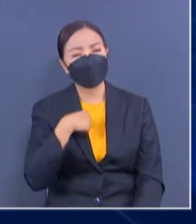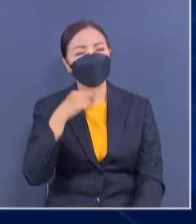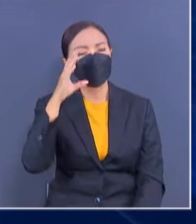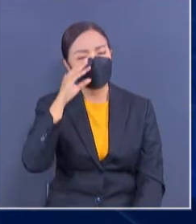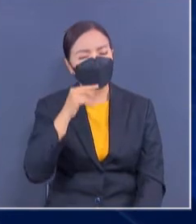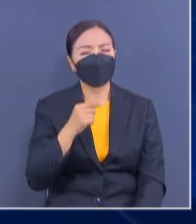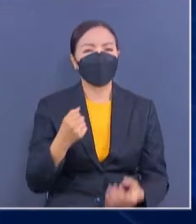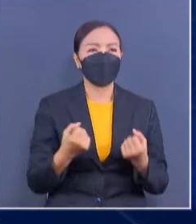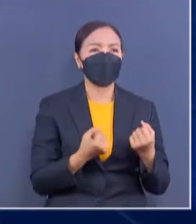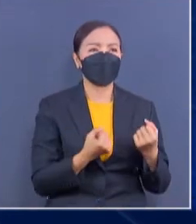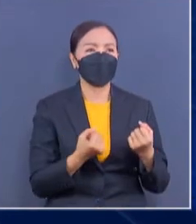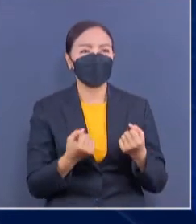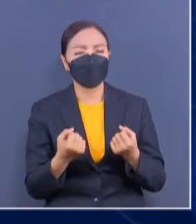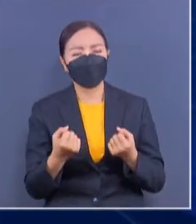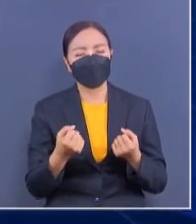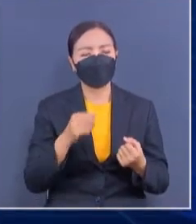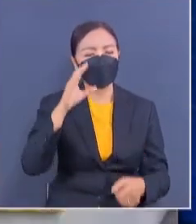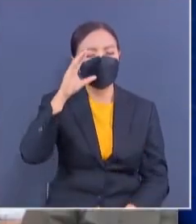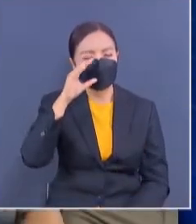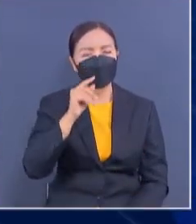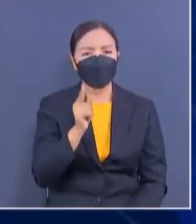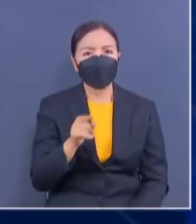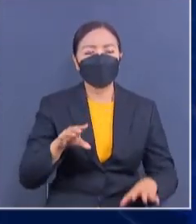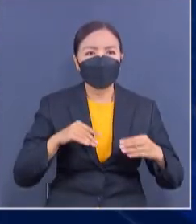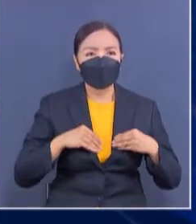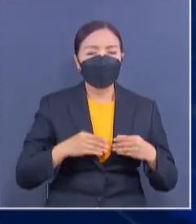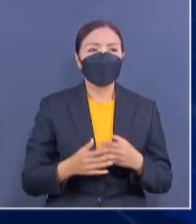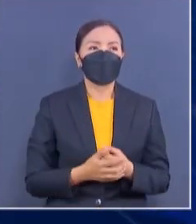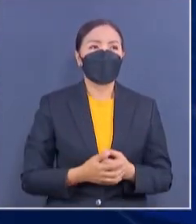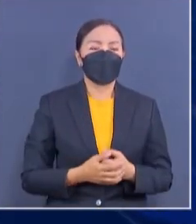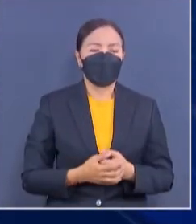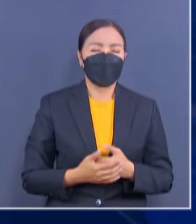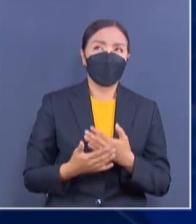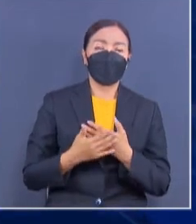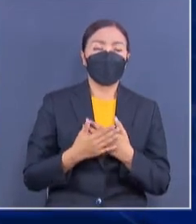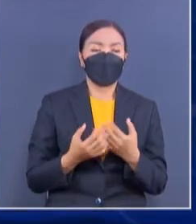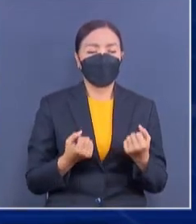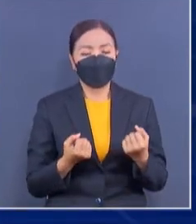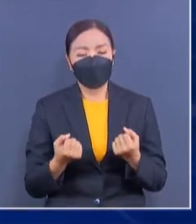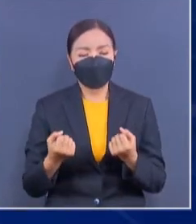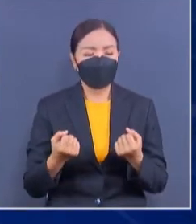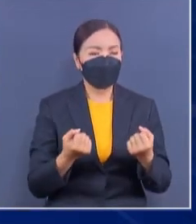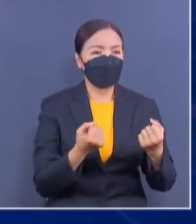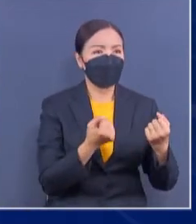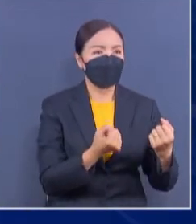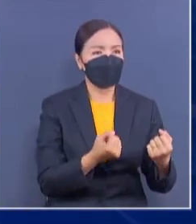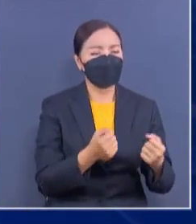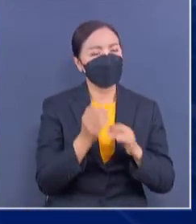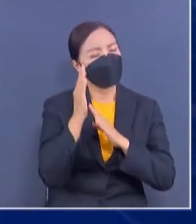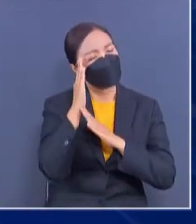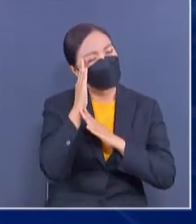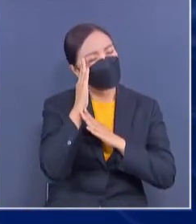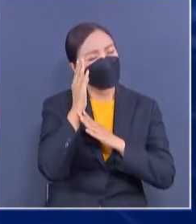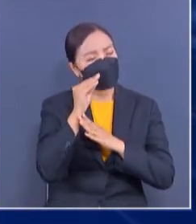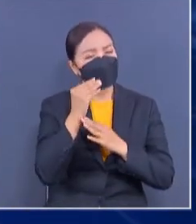ขายอมรับว่าเขาง่วงนอนแล้วก็หลับในแต่เมื่อได้สติก็ขับรถประคองไปจอดริมทางนอนหลับพักสักพักแ